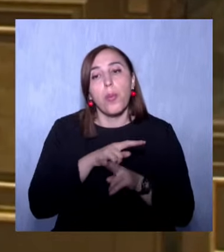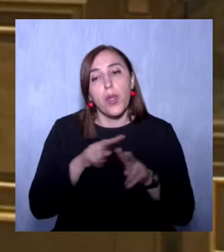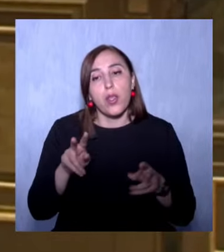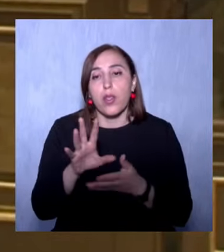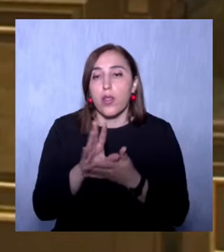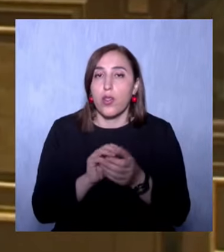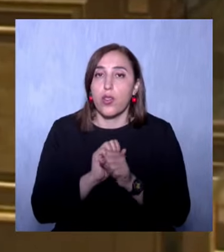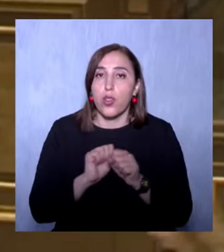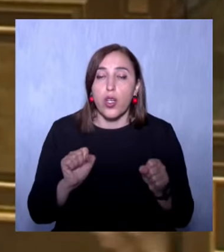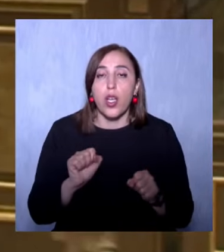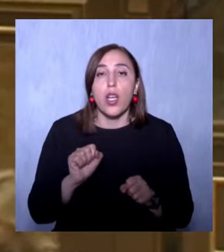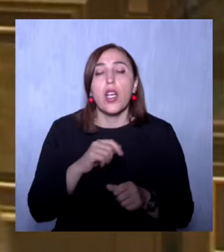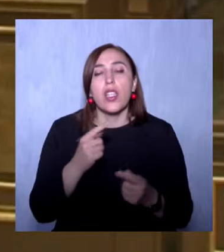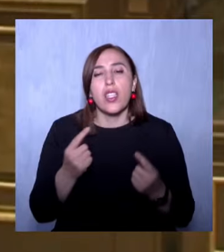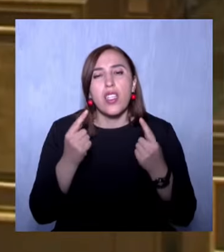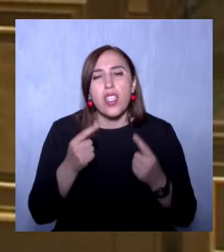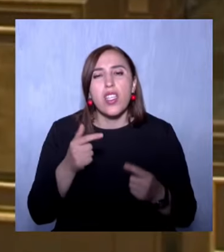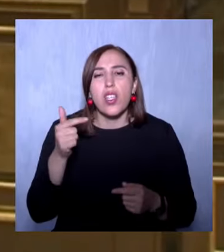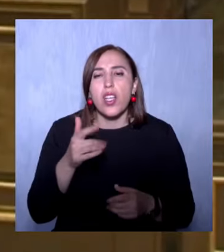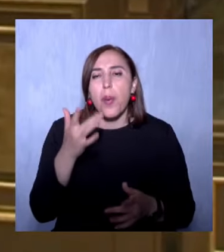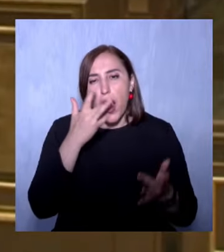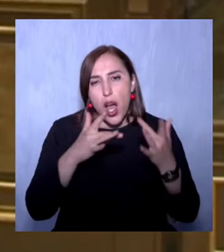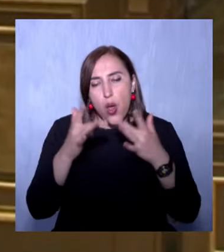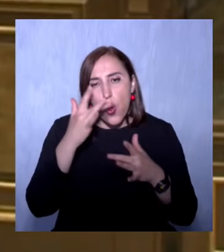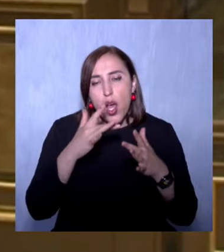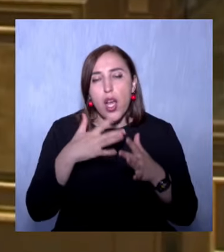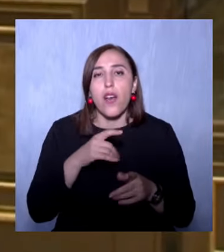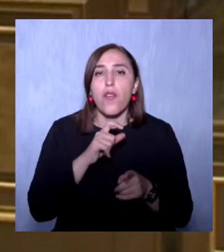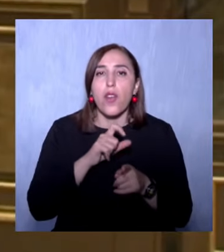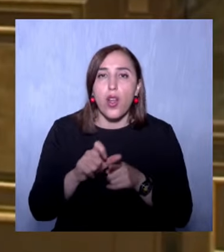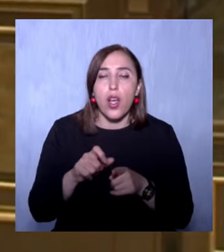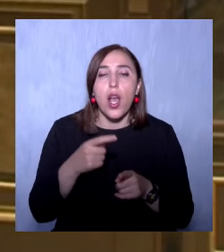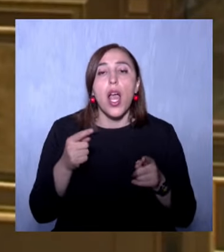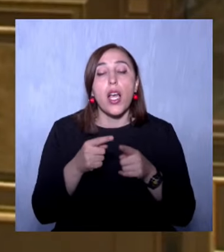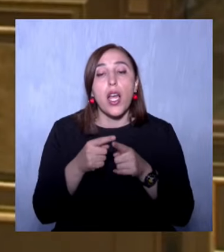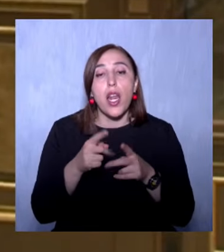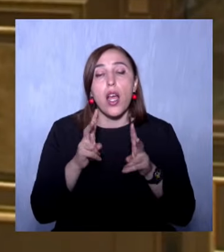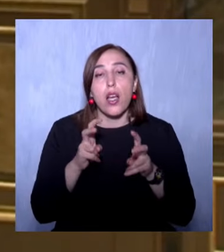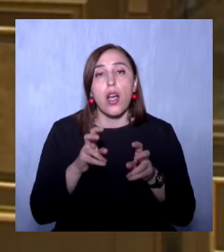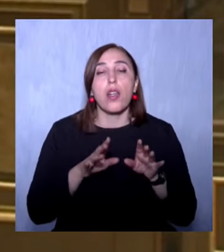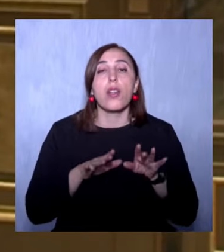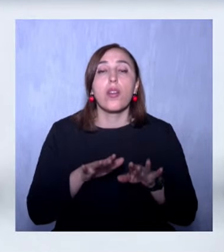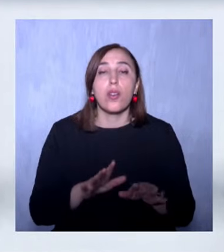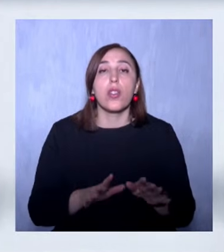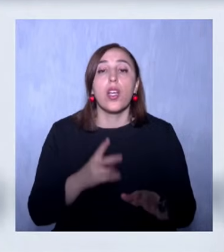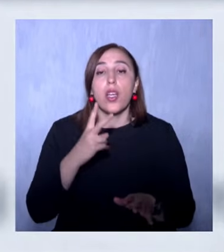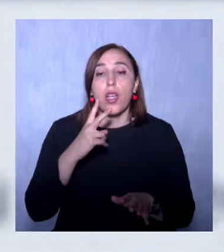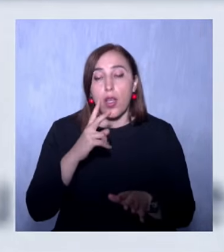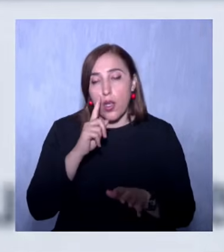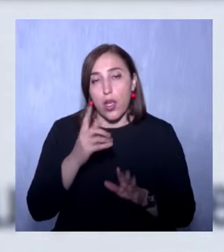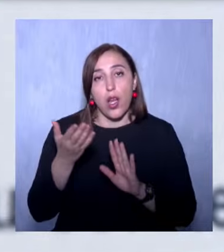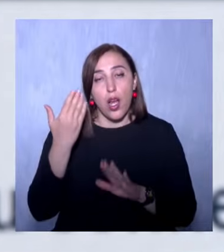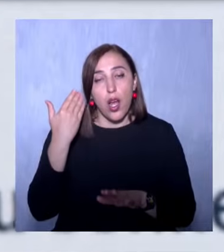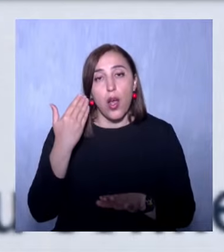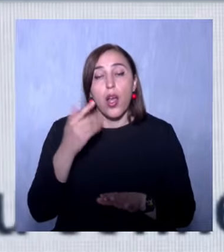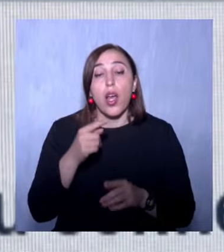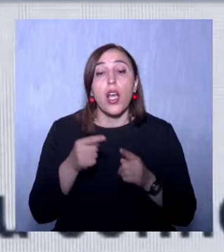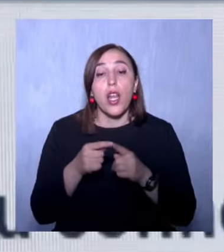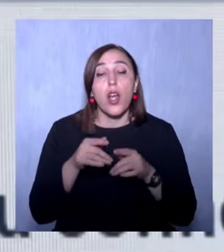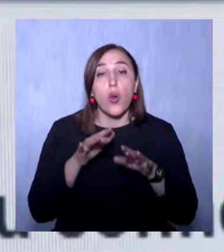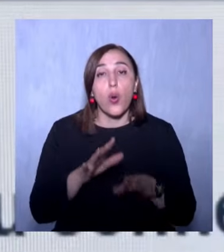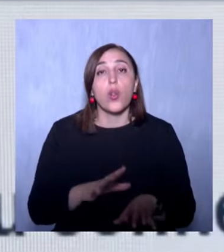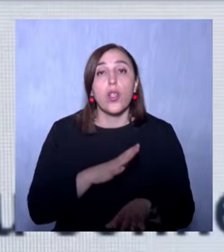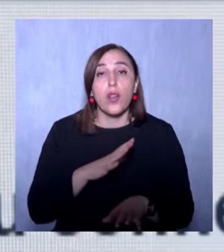Ծանր վիրավորանքն ու հայոյանքը Փաշինյանի իշխանությունը քրեականացրեց 2 ամիս առաջ։ Անցած շաբաթ քրեական գործ է հարուցվել